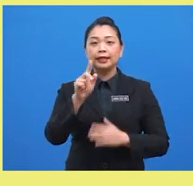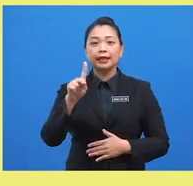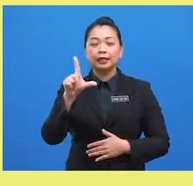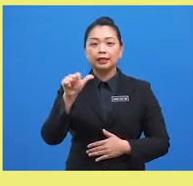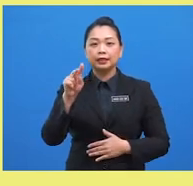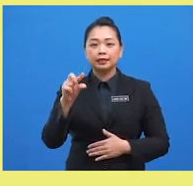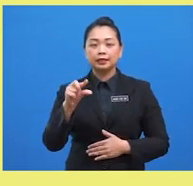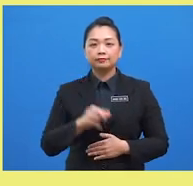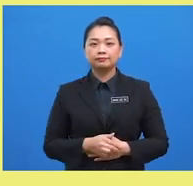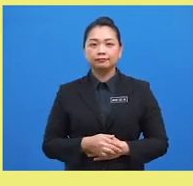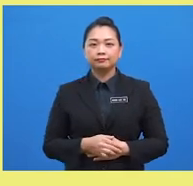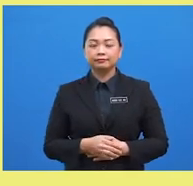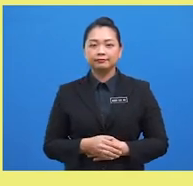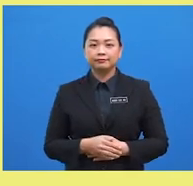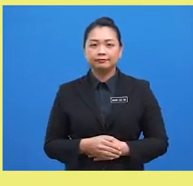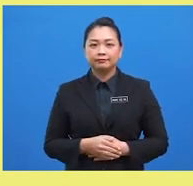memperkenalkan diri.